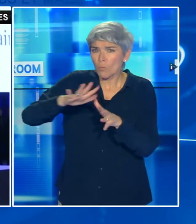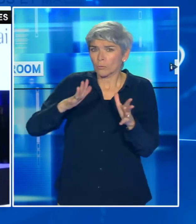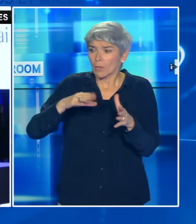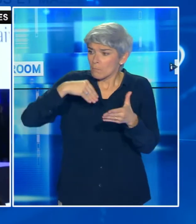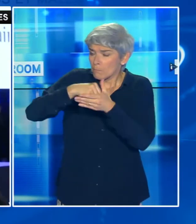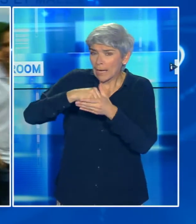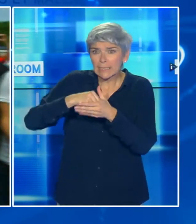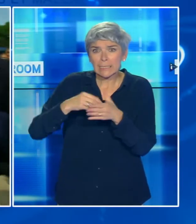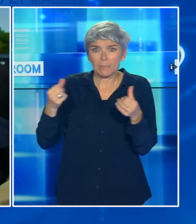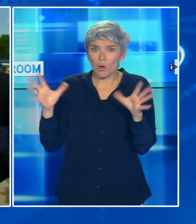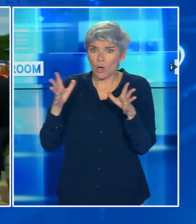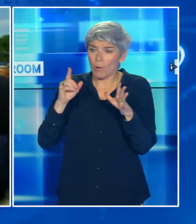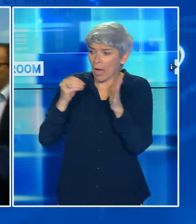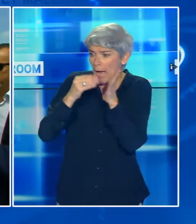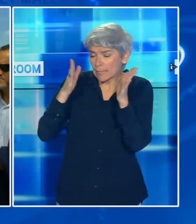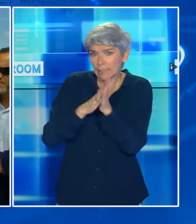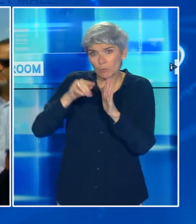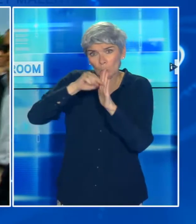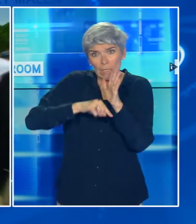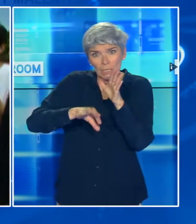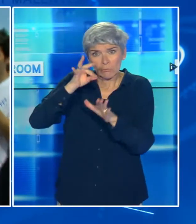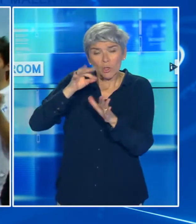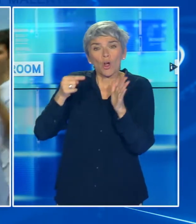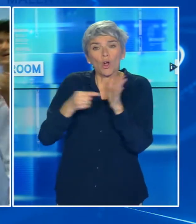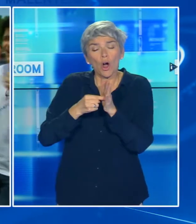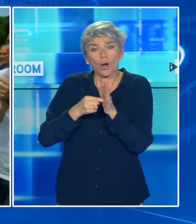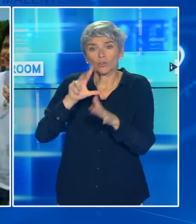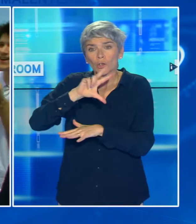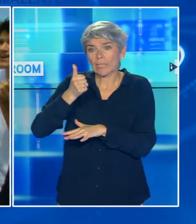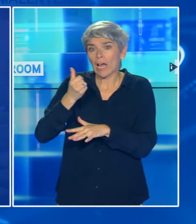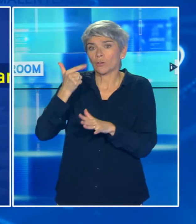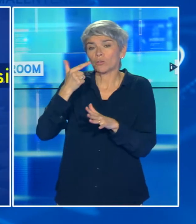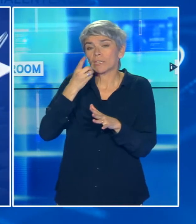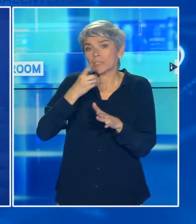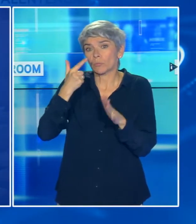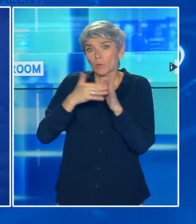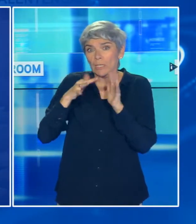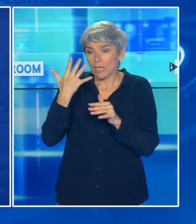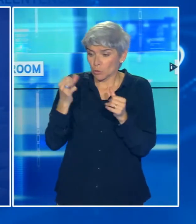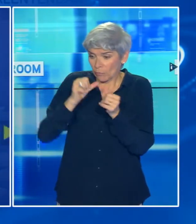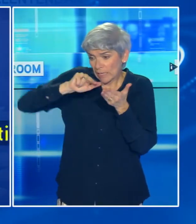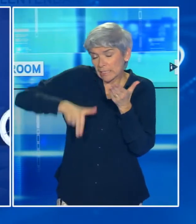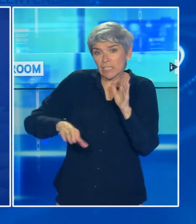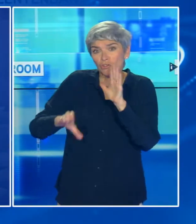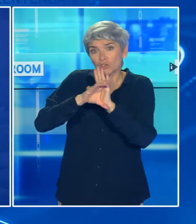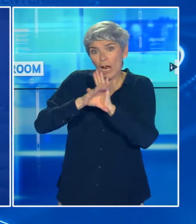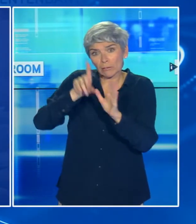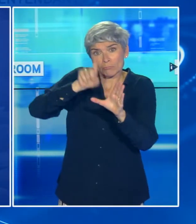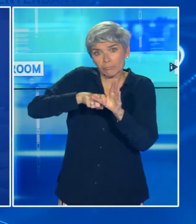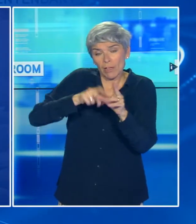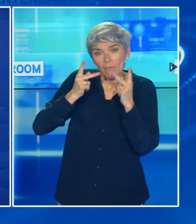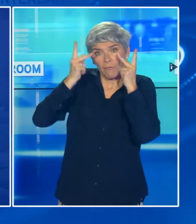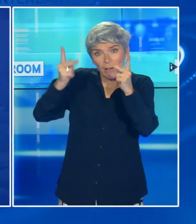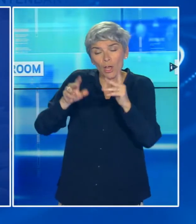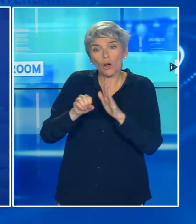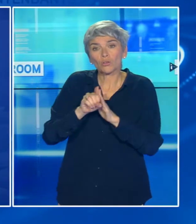à la primaire, il suffit d'être inscrit sur les listes électorales au 31 décembre 2015. Vous devrez simplement signer la charte d'adhésion aux valeurs de la droite